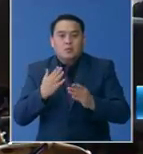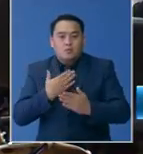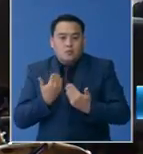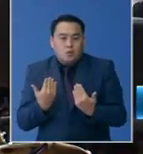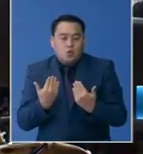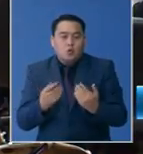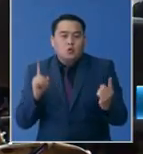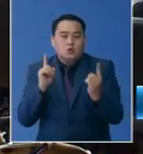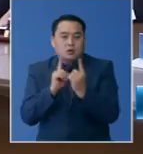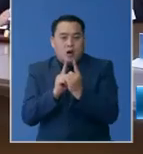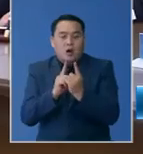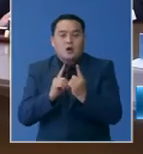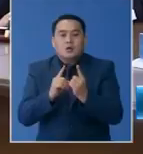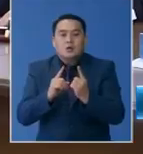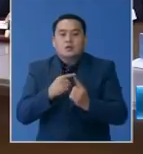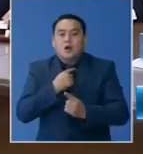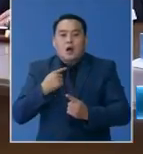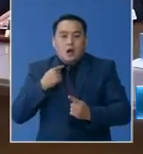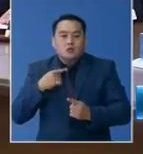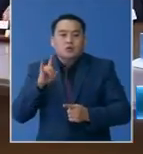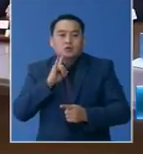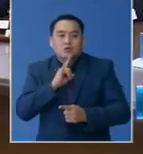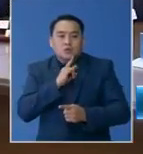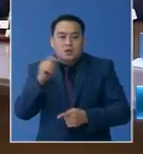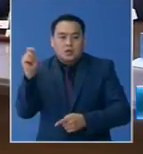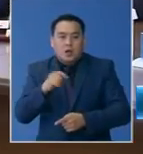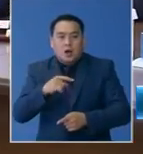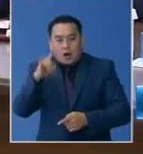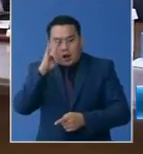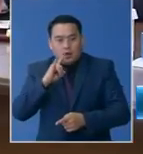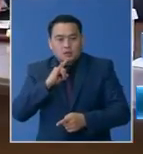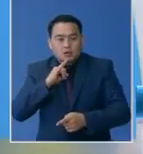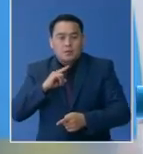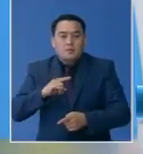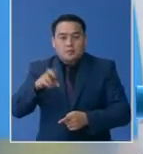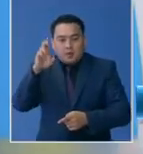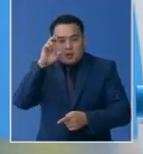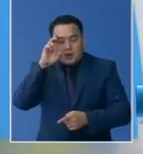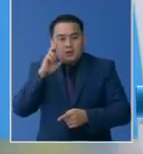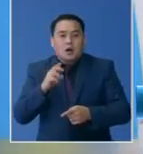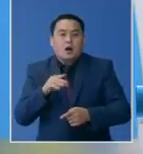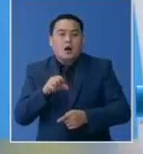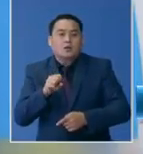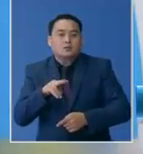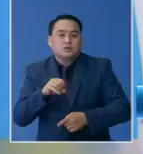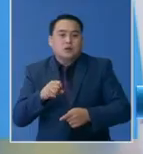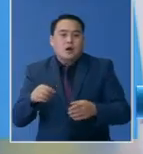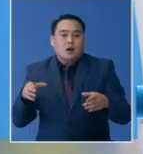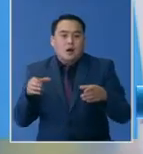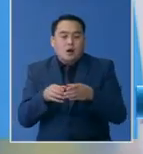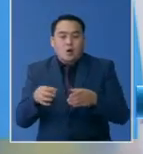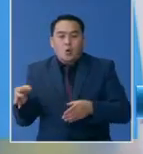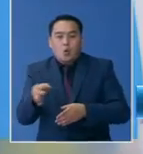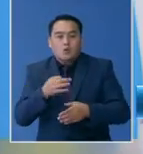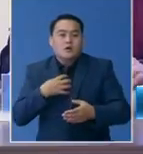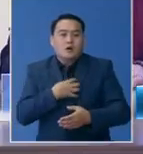қоғамның дамуына атсалысып жатқан жетсулық азаматшалар келді. Олар Қазақстан Республикасының мемлекеттік хатшысы Гүлшара Абдықалықова мен облыстағы